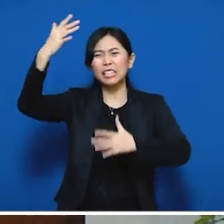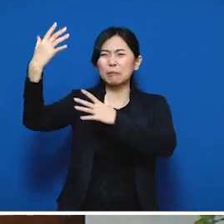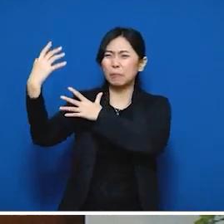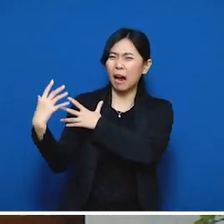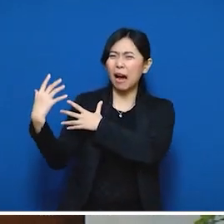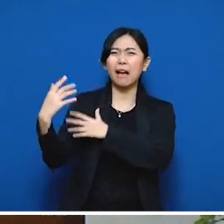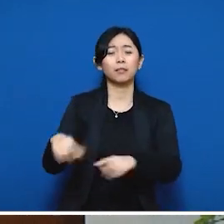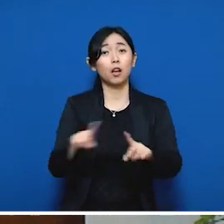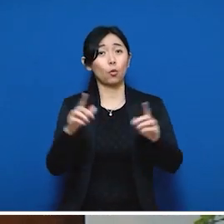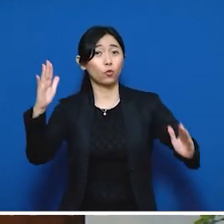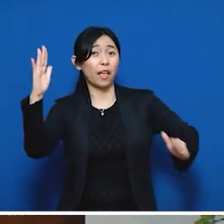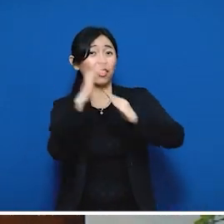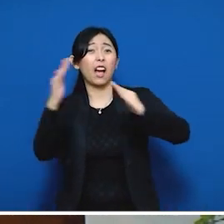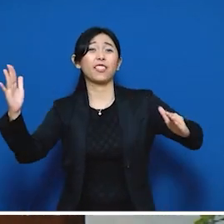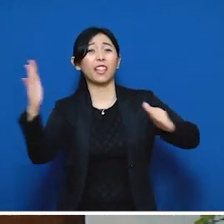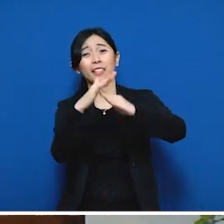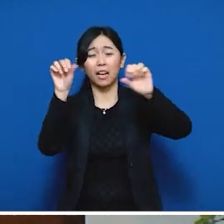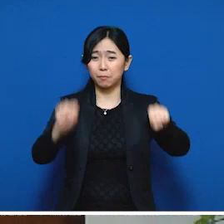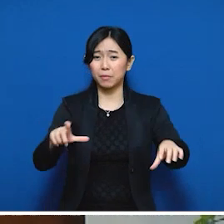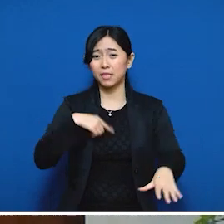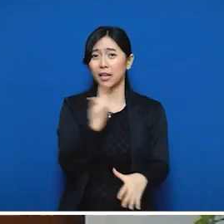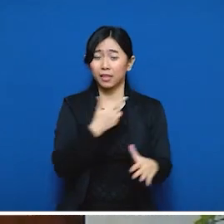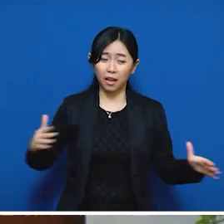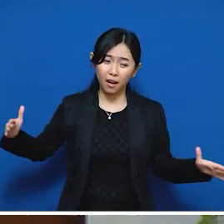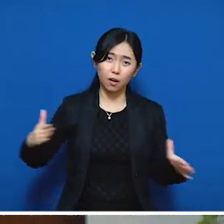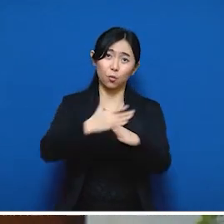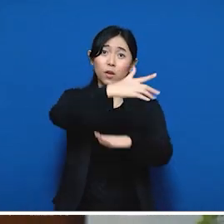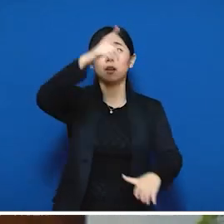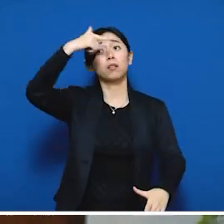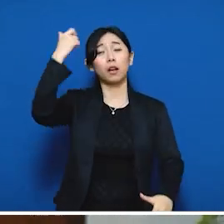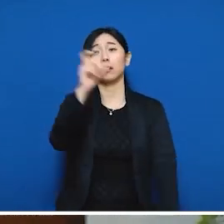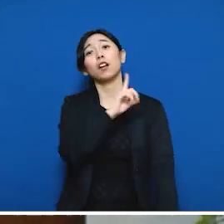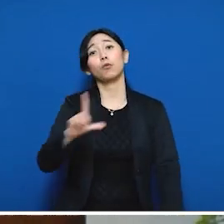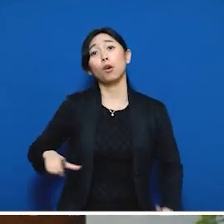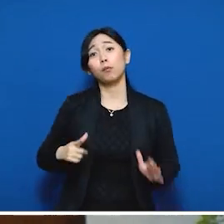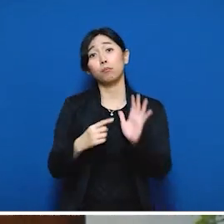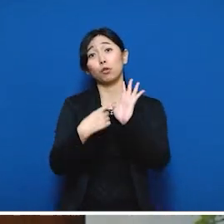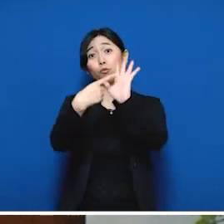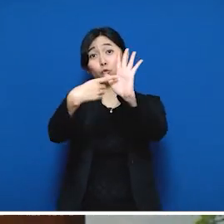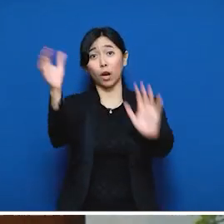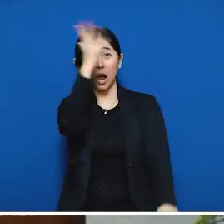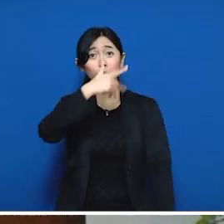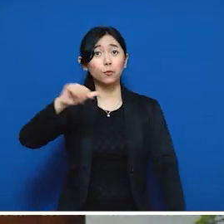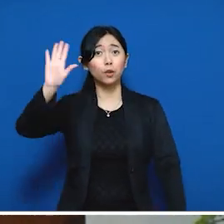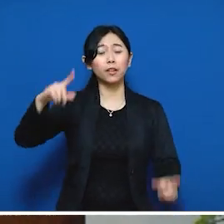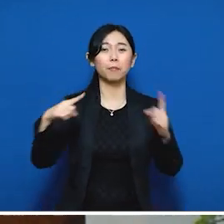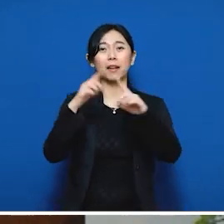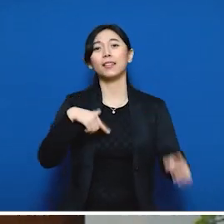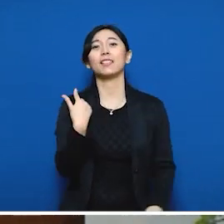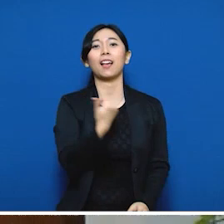lewati, tantangan kehidupan dapat kita lewati, karena Tuhan menunjukkan anugerah-Nya kepada